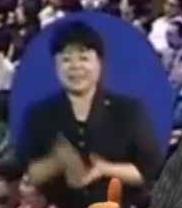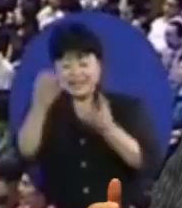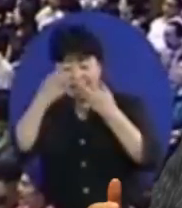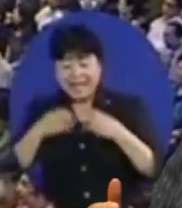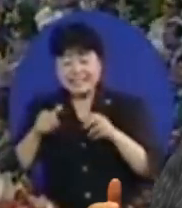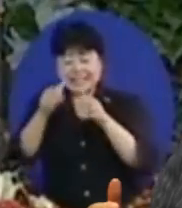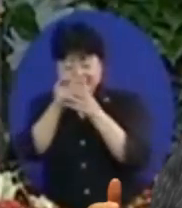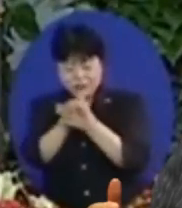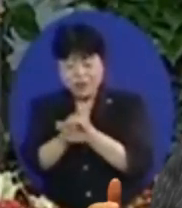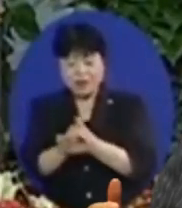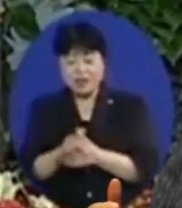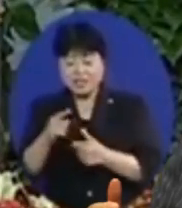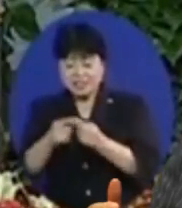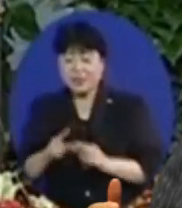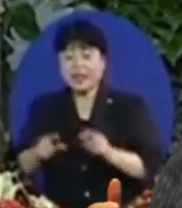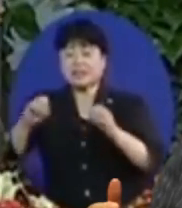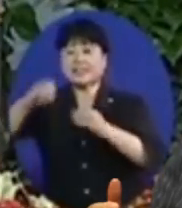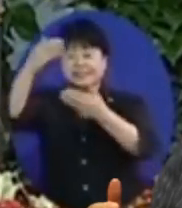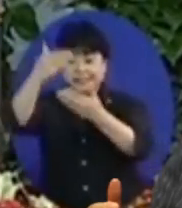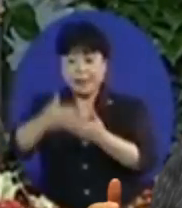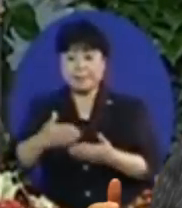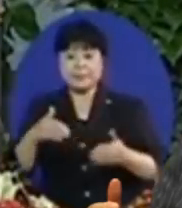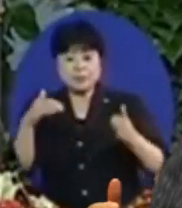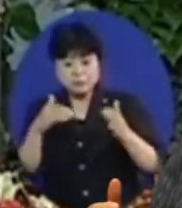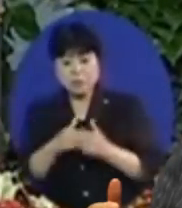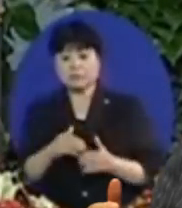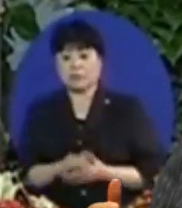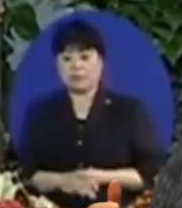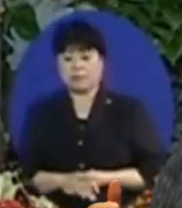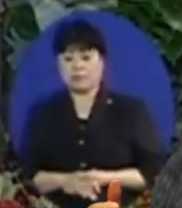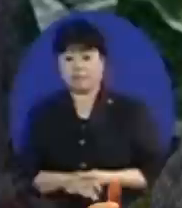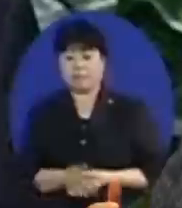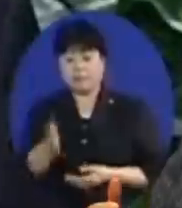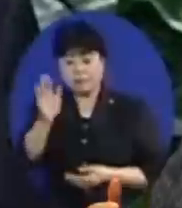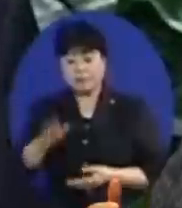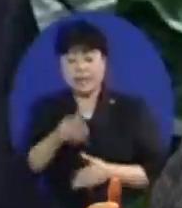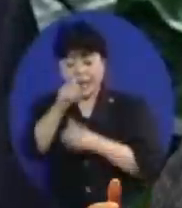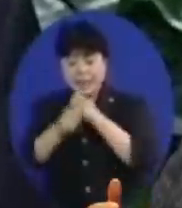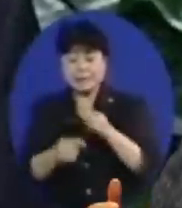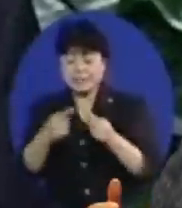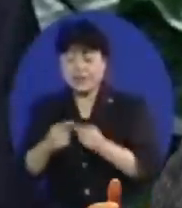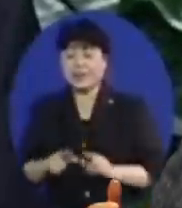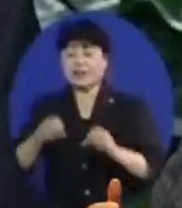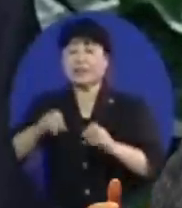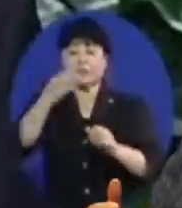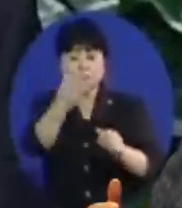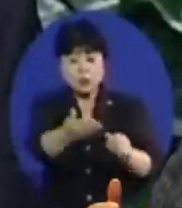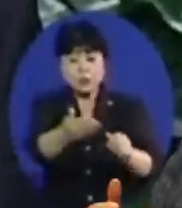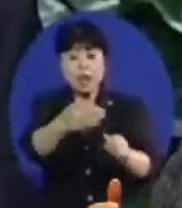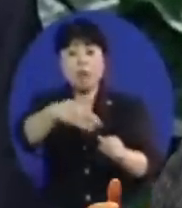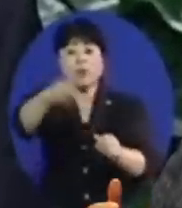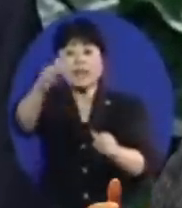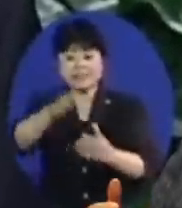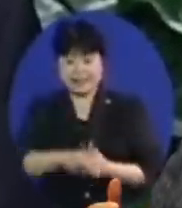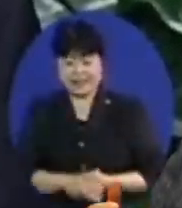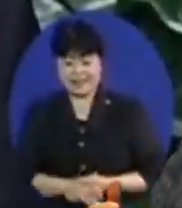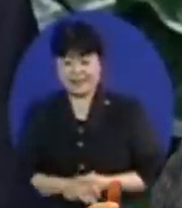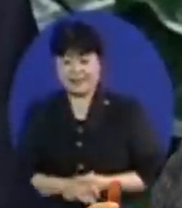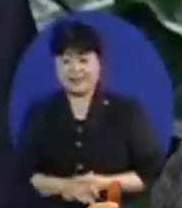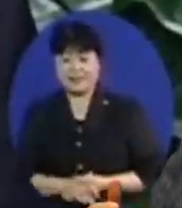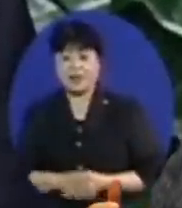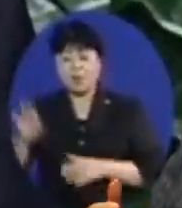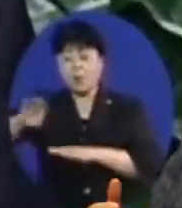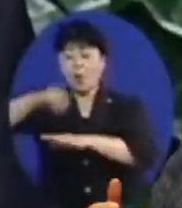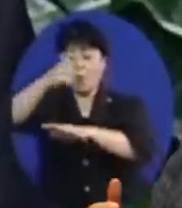다니엘이 기도했대 첫날 응답이 하나님께 도달했다는 것입니다. 벌써 하나님이 첫날 응답을 내려 보냈으나 바사